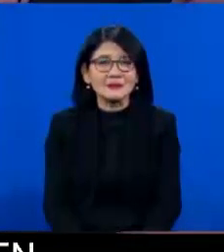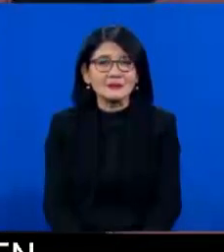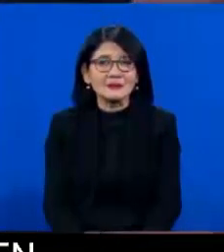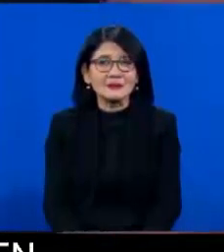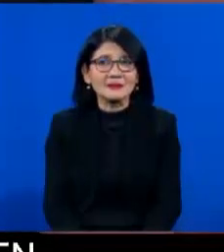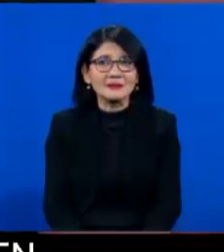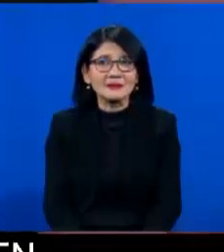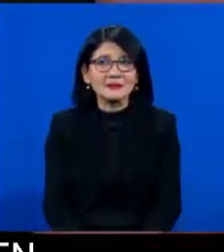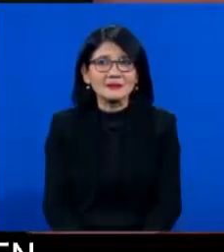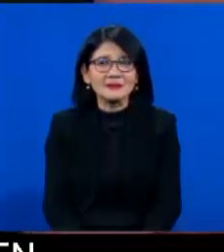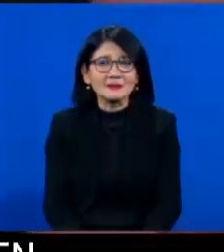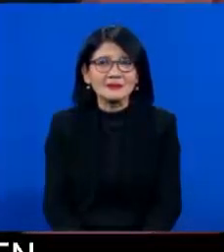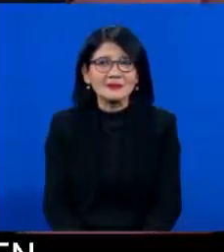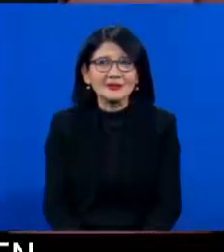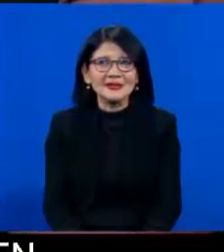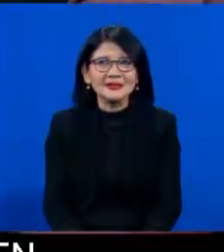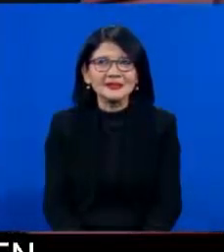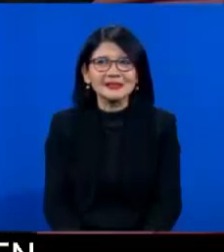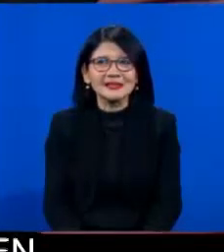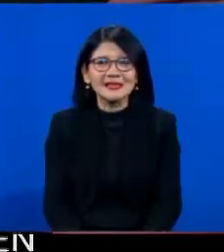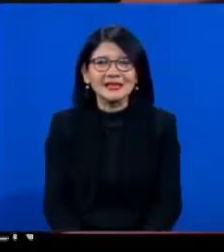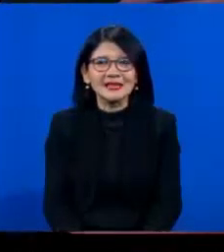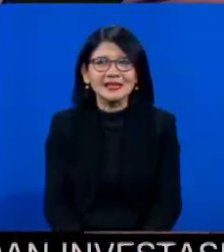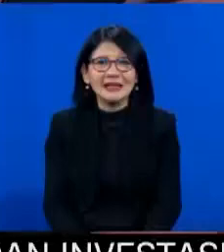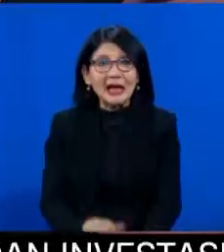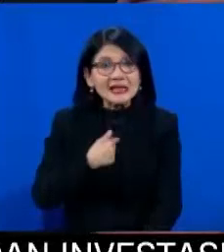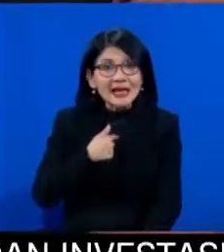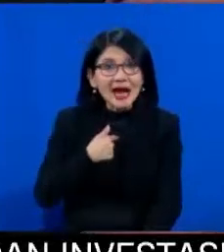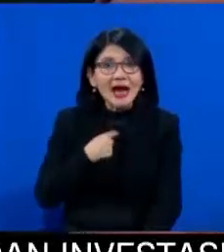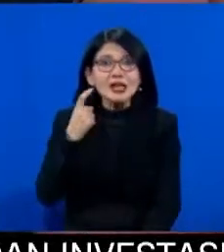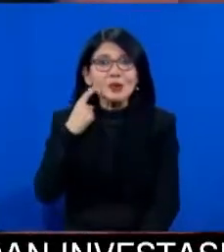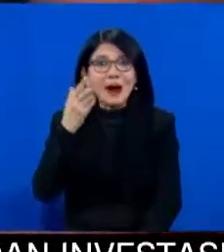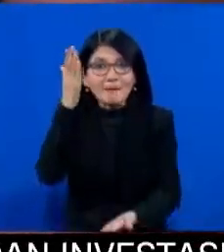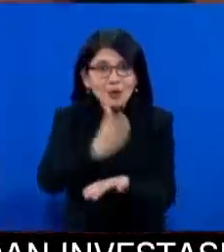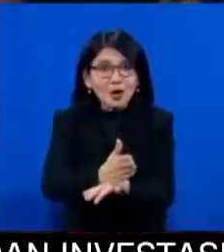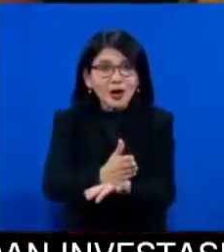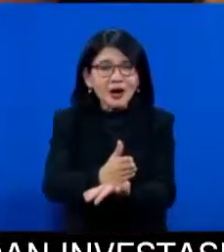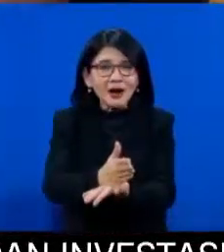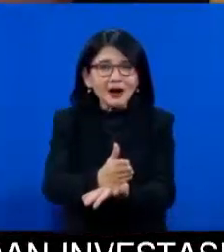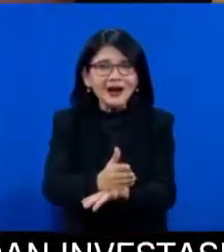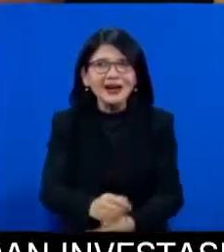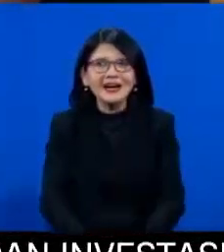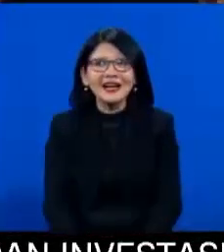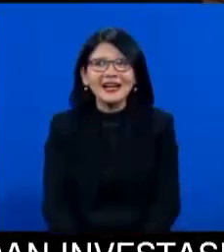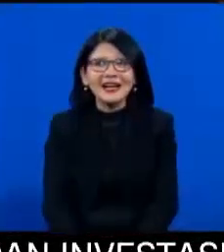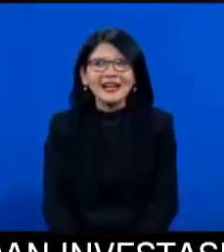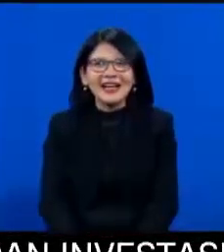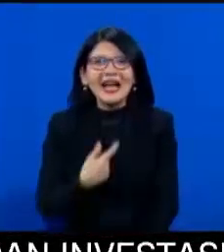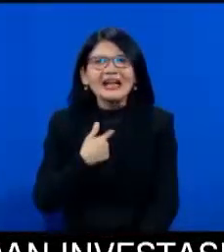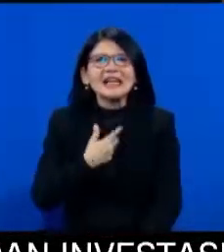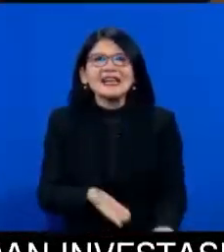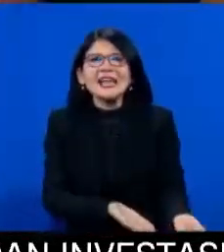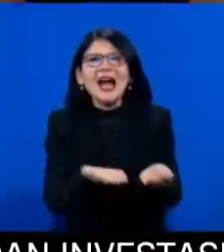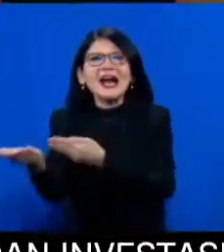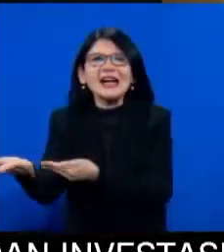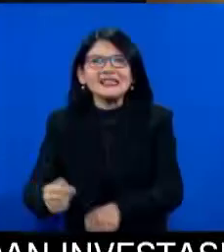Ya silakan Mbak Wida ambil. Saya. Saya yang motong. Iya. Saya yang motong. Saya yang oper aja nih Mas. Ntar